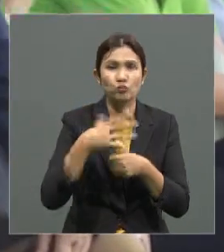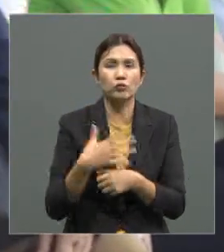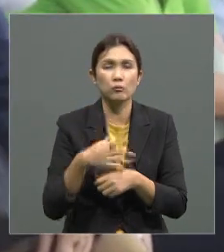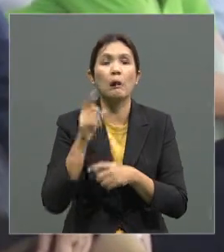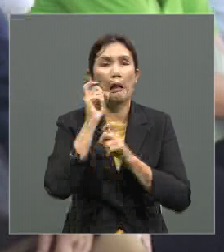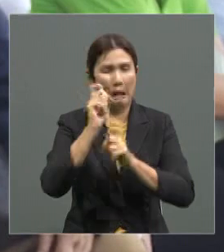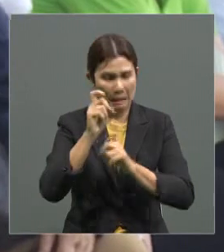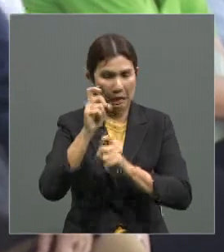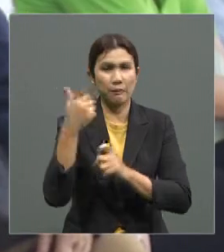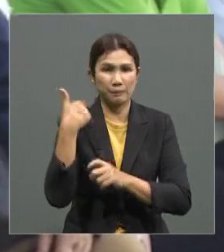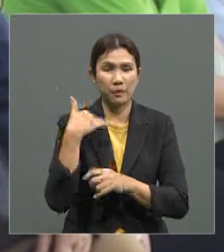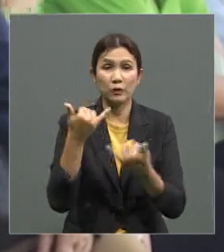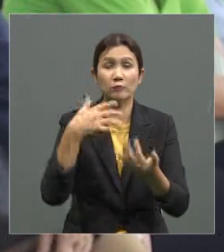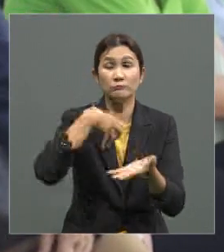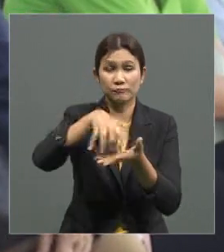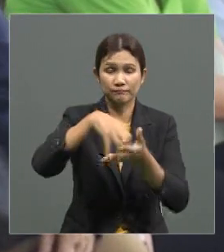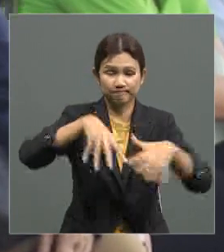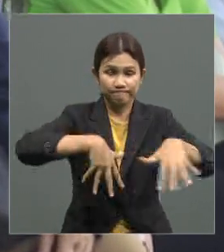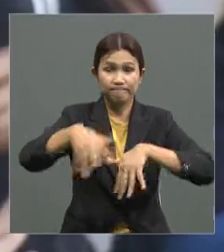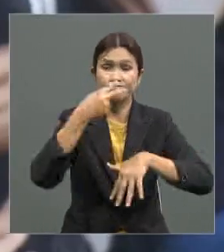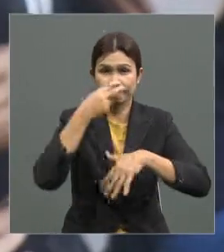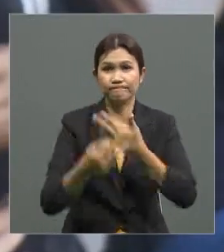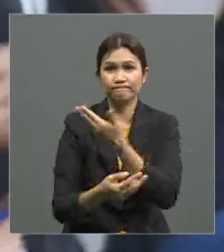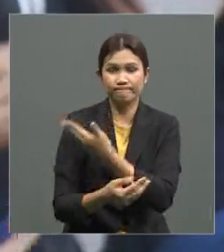ายมากทีเดียวนะคะไปฟังเสียงประชาชนกันค่ะ